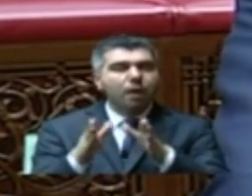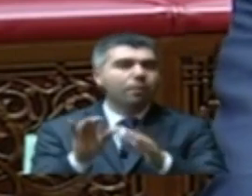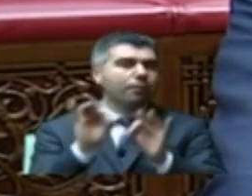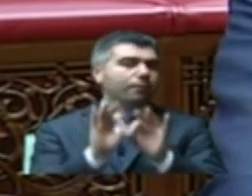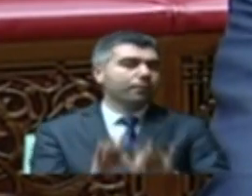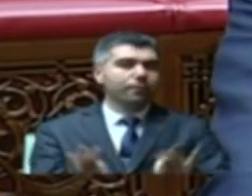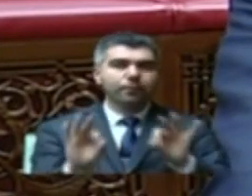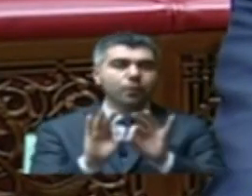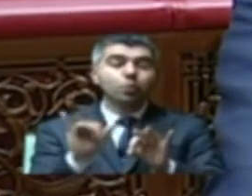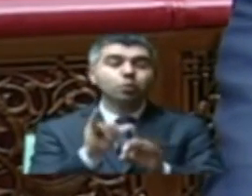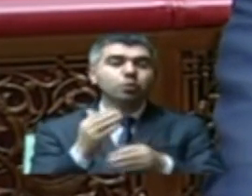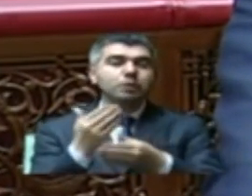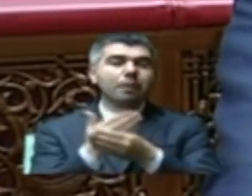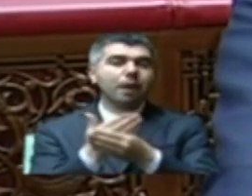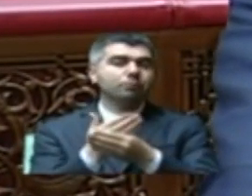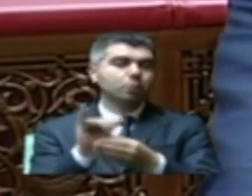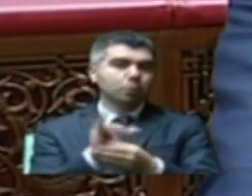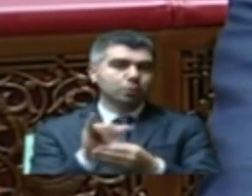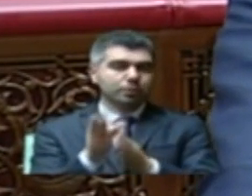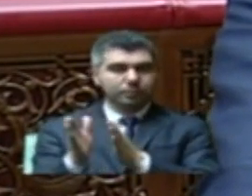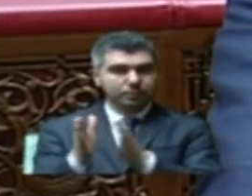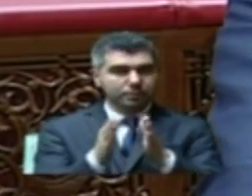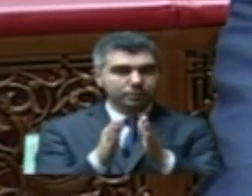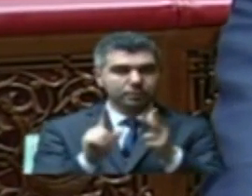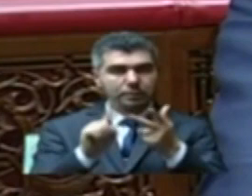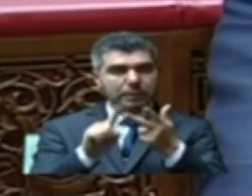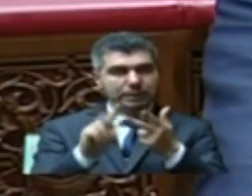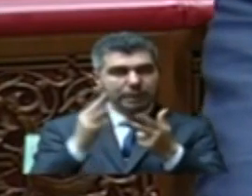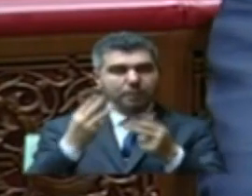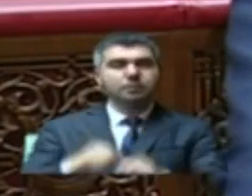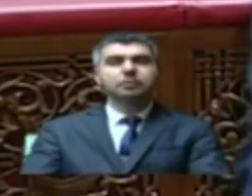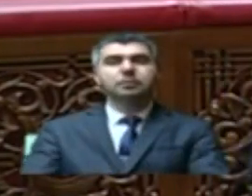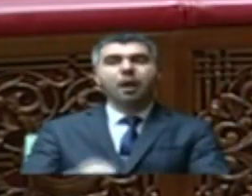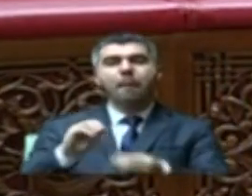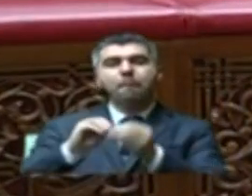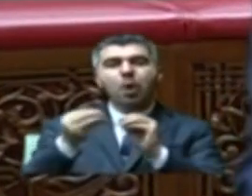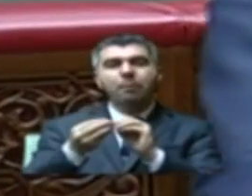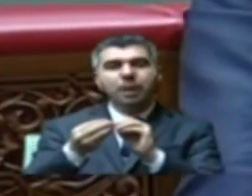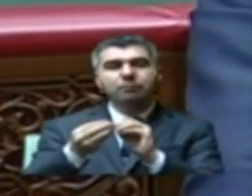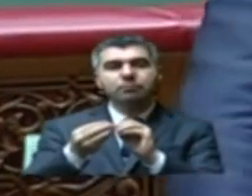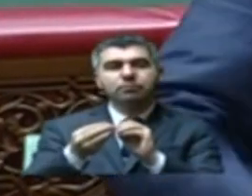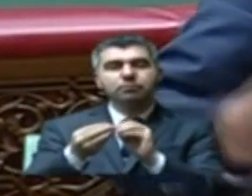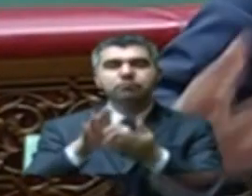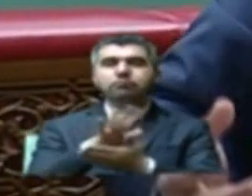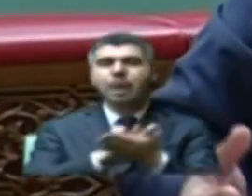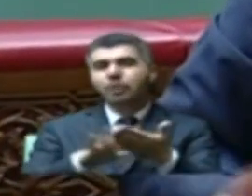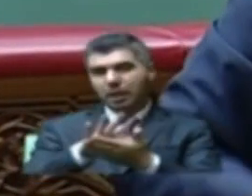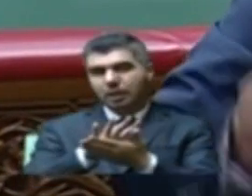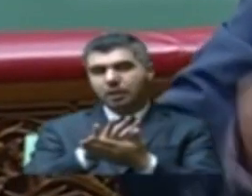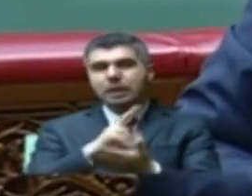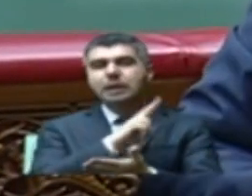تحلش. والنقطة الثالثة السيدة الوزيرة، بغينا نشوفوا مشاكل ديال التأمين. صانع